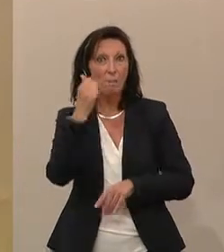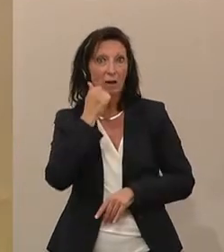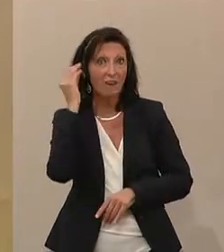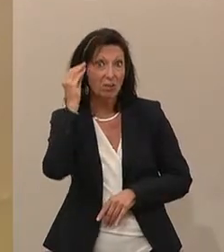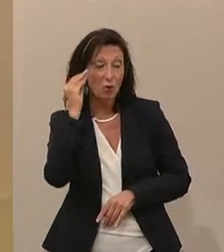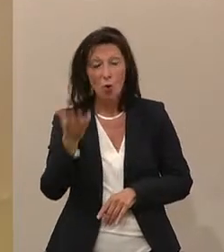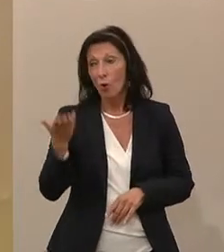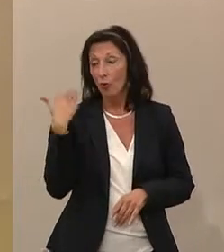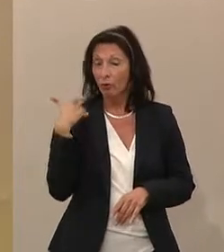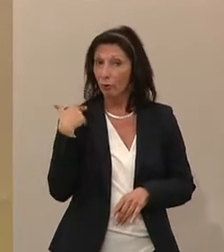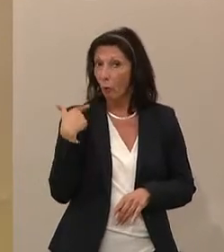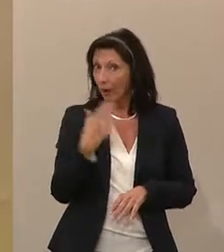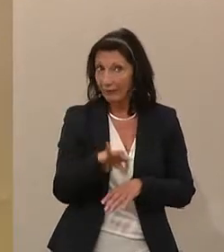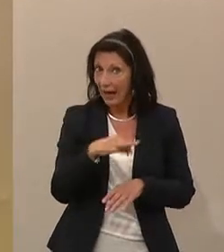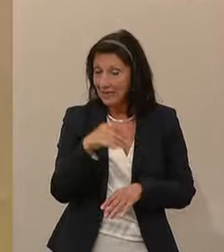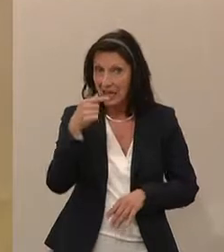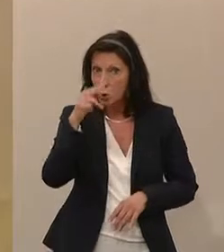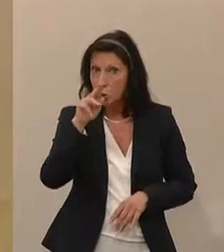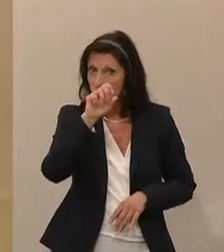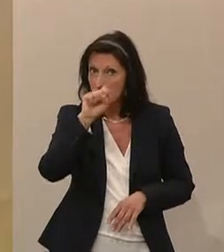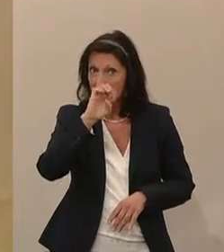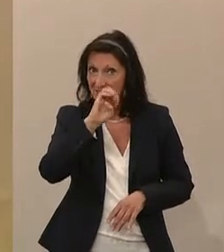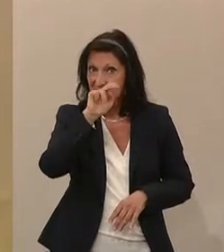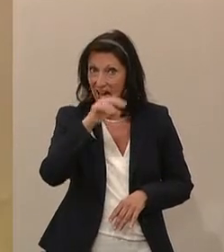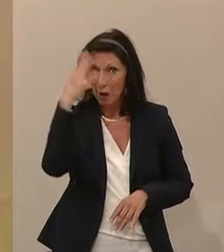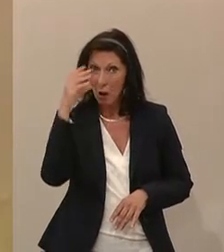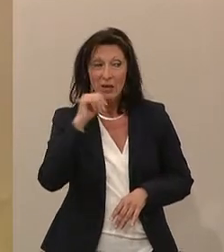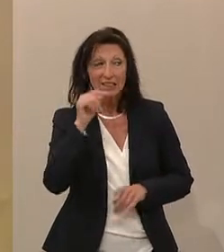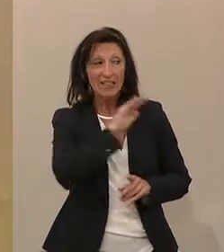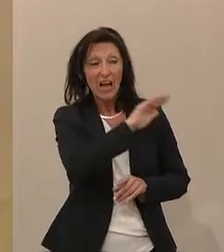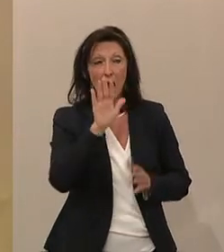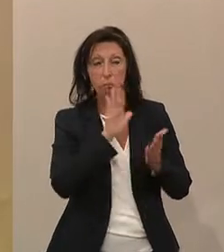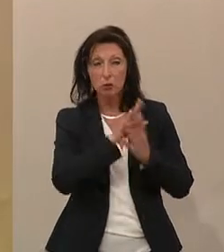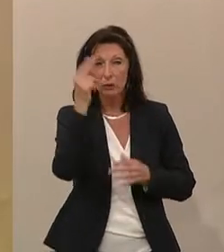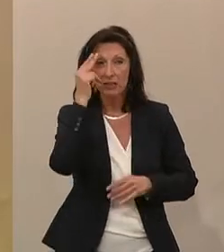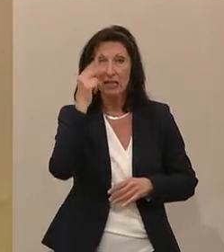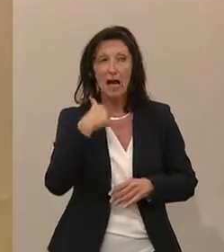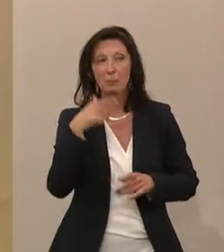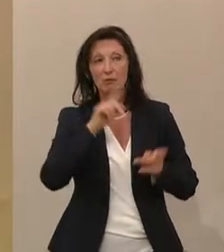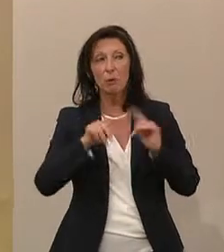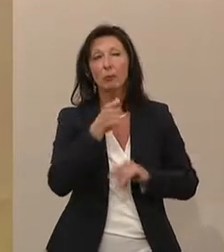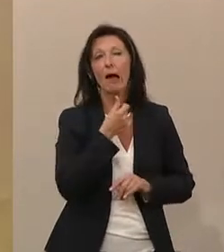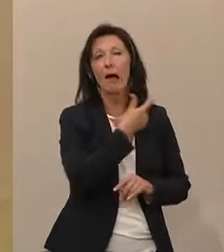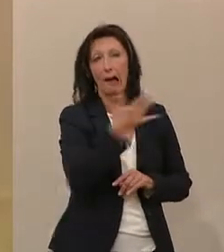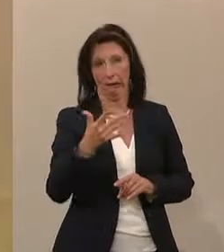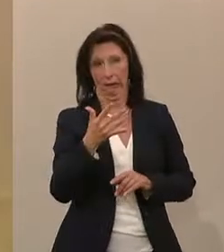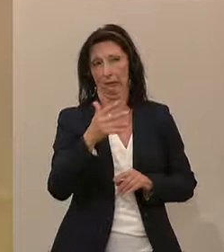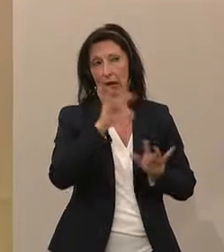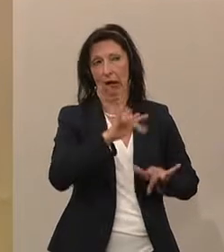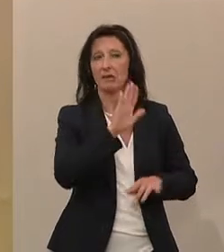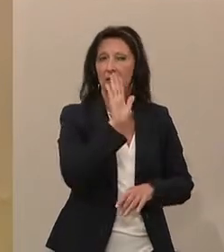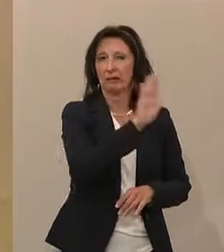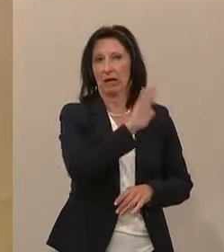Ihr Ex-Kanzler Gusenbauer. Ich kenne zwar nicht alle von Ihnen persönlich, aber ich gehe davon aus, es sind auch noch mehrere unter Ihnen, die ihre Kinder nicht